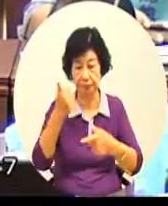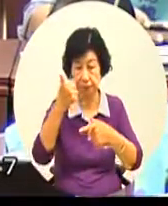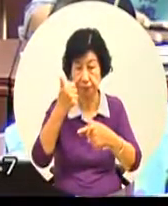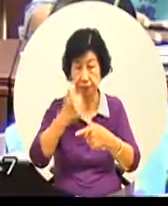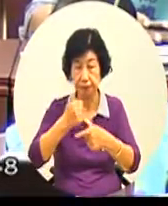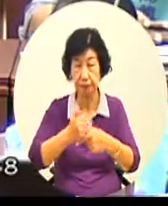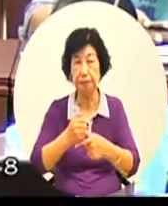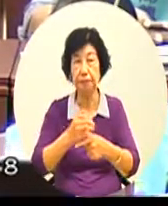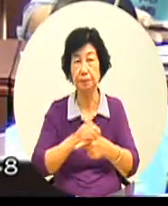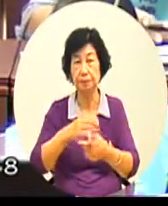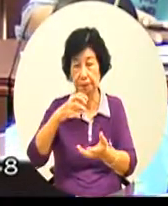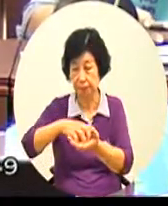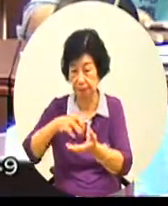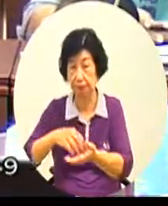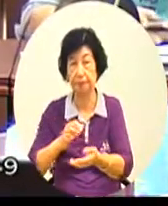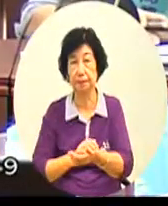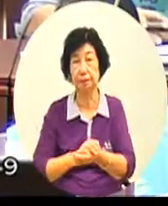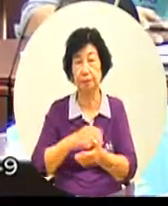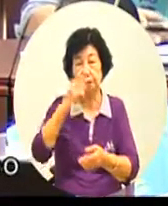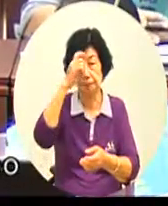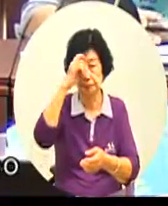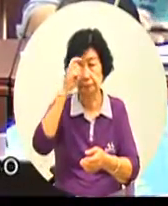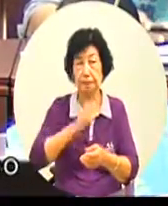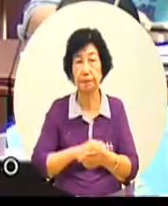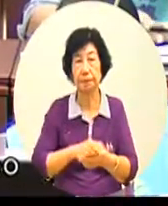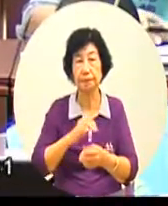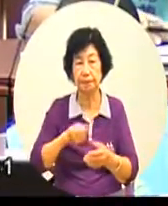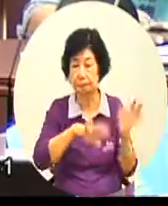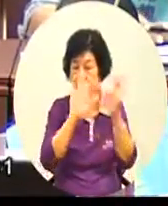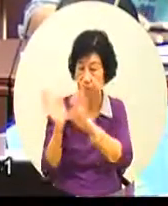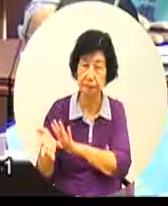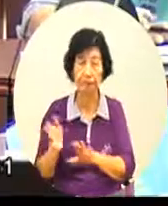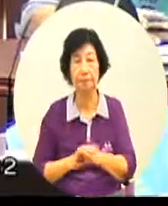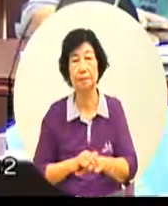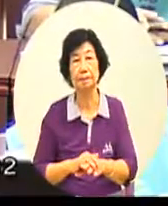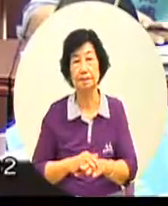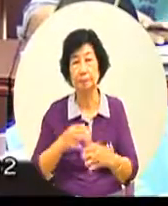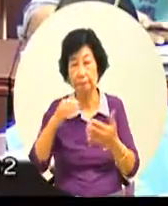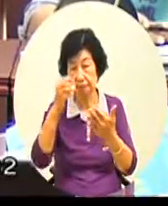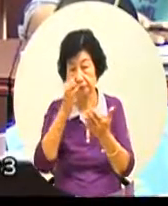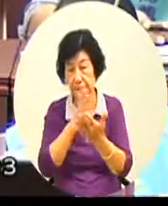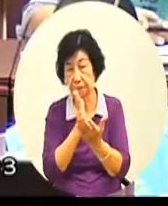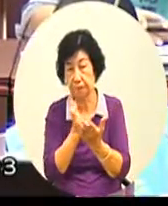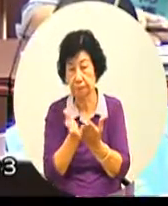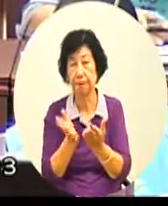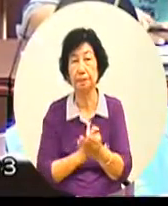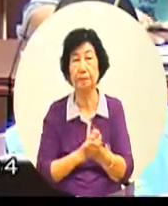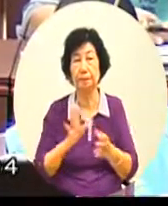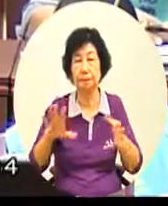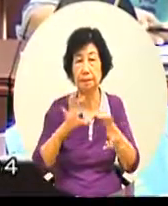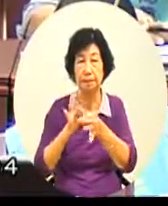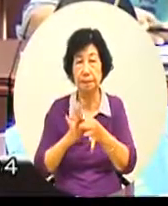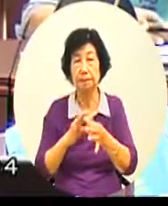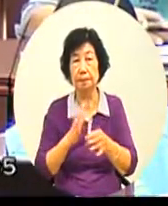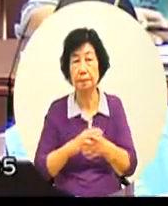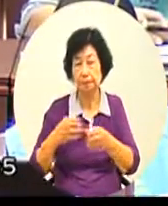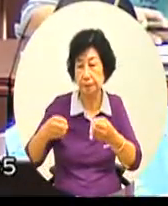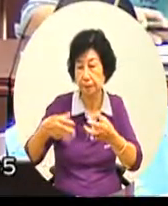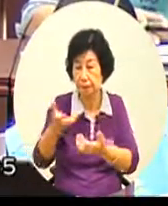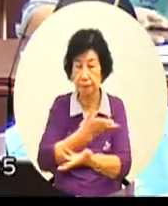特定的一些要求，然后我们也跟相关的公务单位也有讨论过，那即使是可